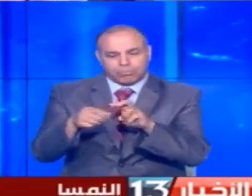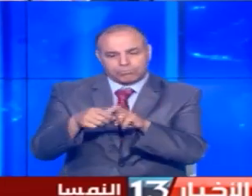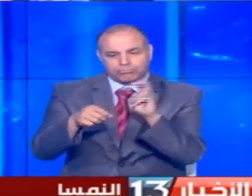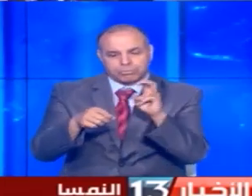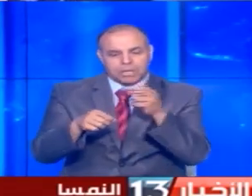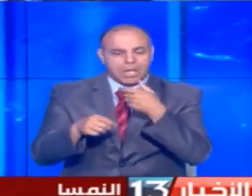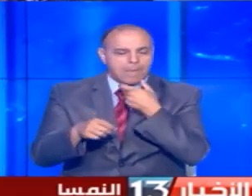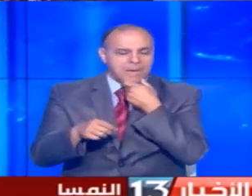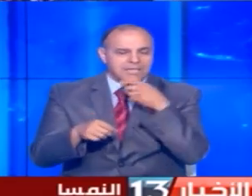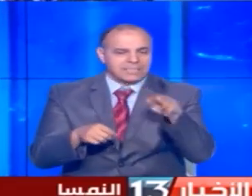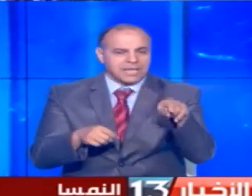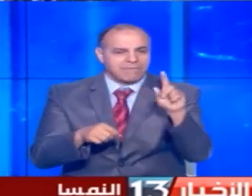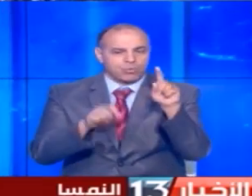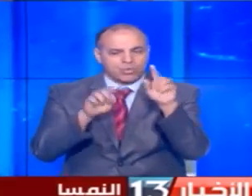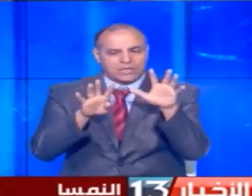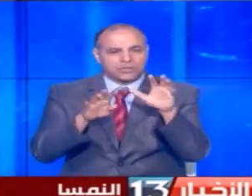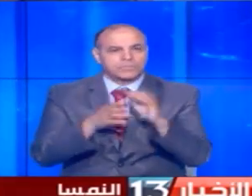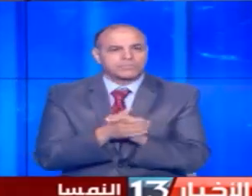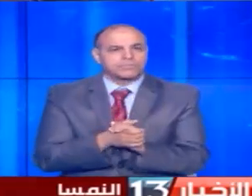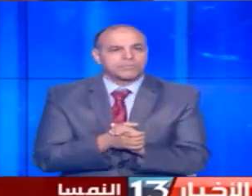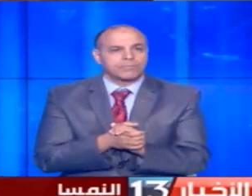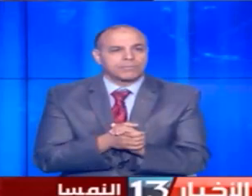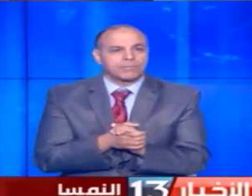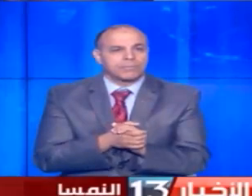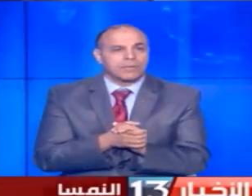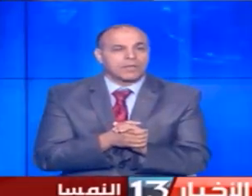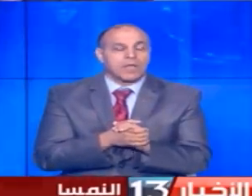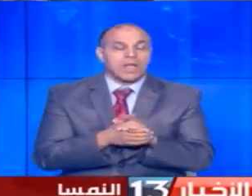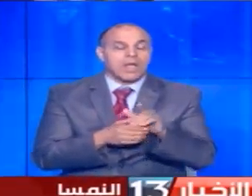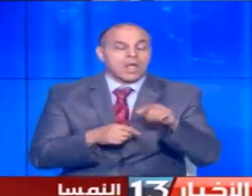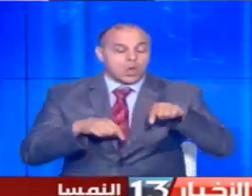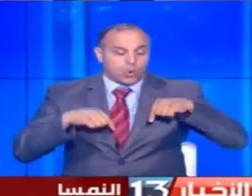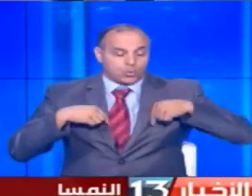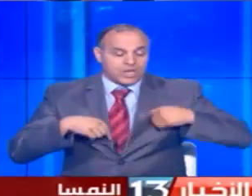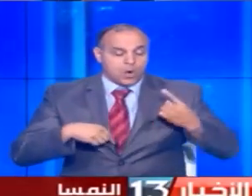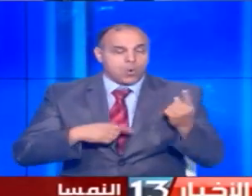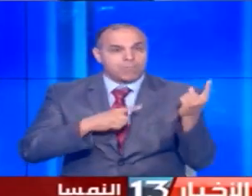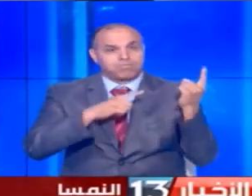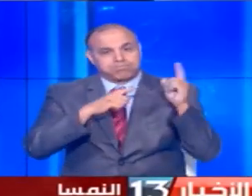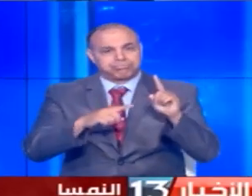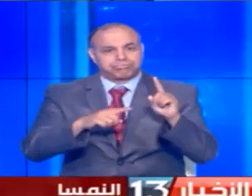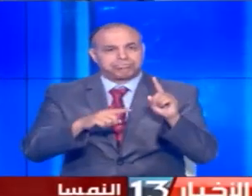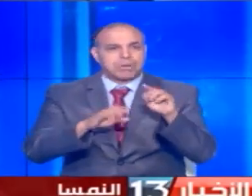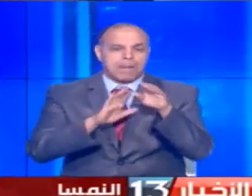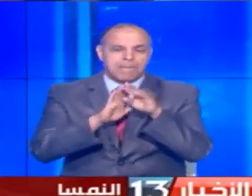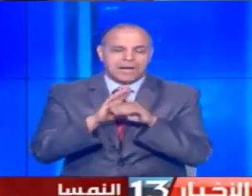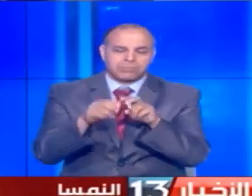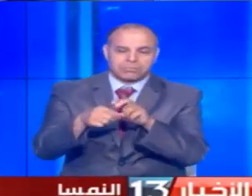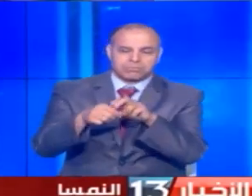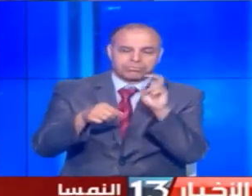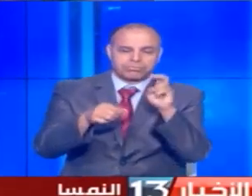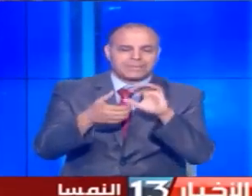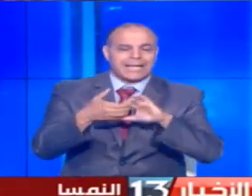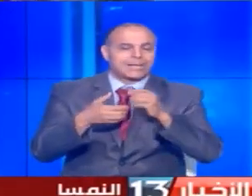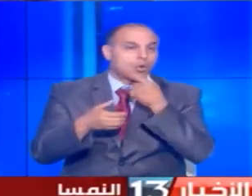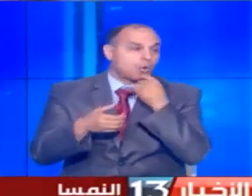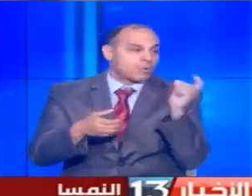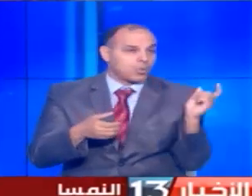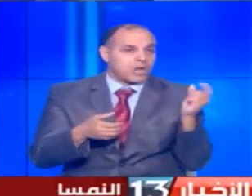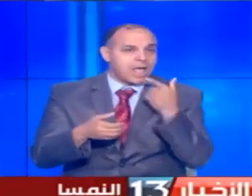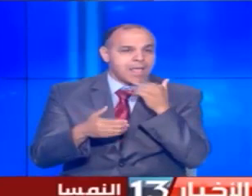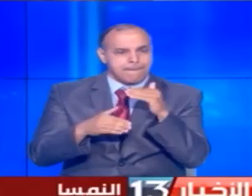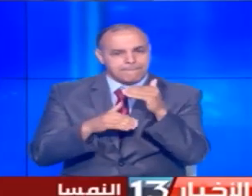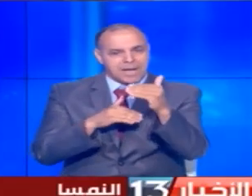مارس 19 و2000. وفيما تدافع رئيسة الوزراء البريطانية تيريزا ماي عن خطة الخروج من الاتحاد الأوروبي، وهي